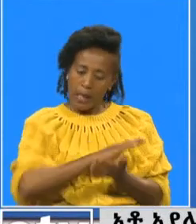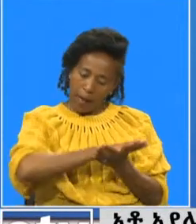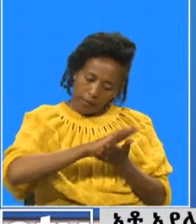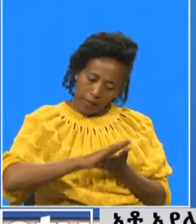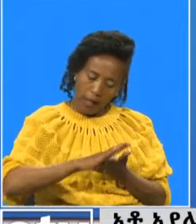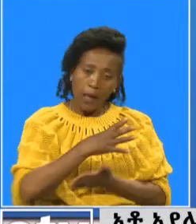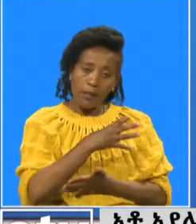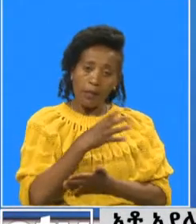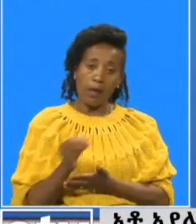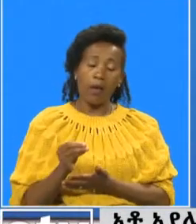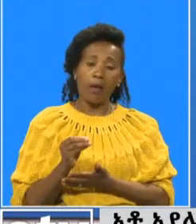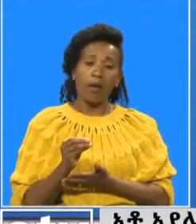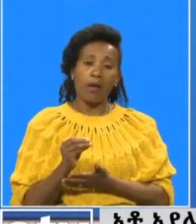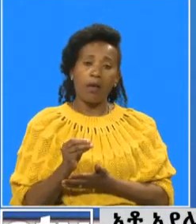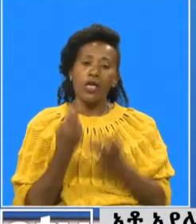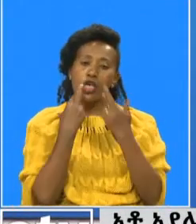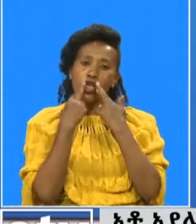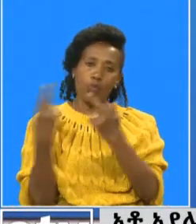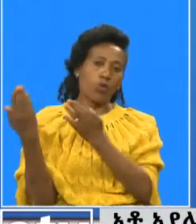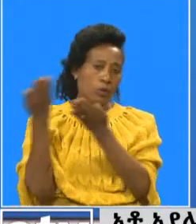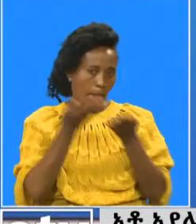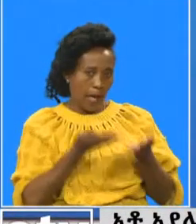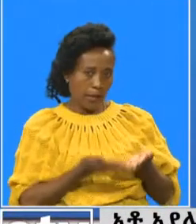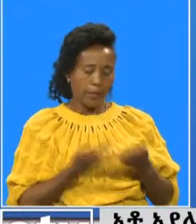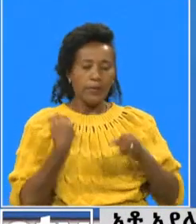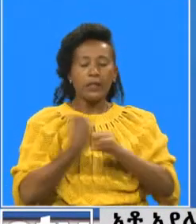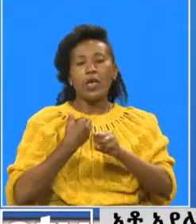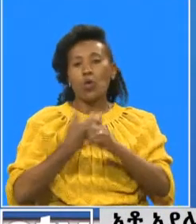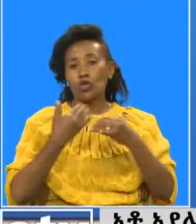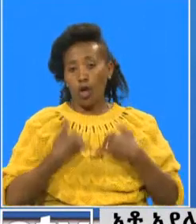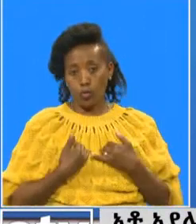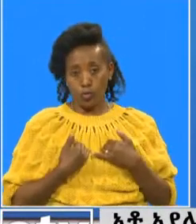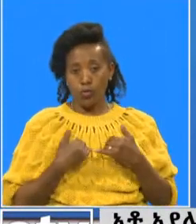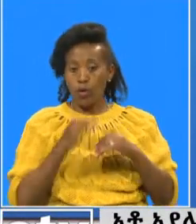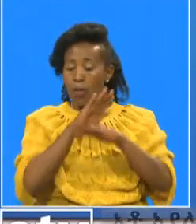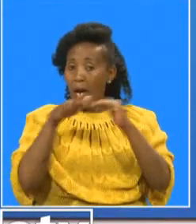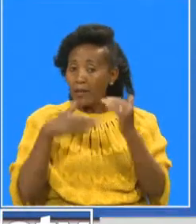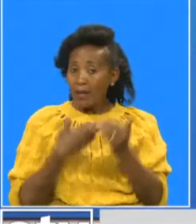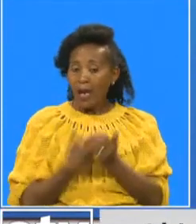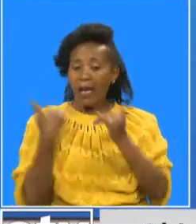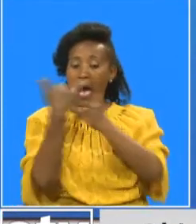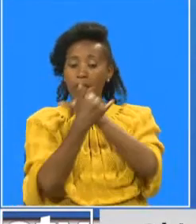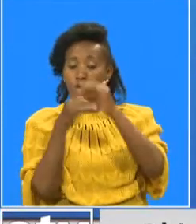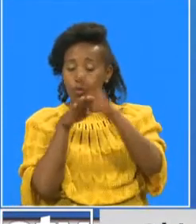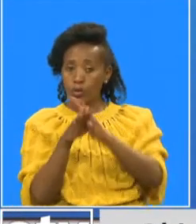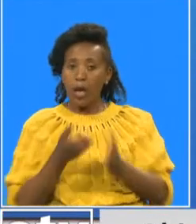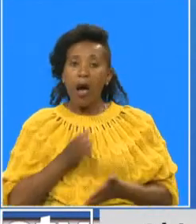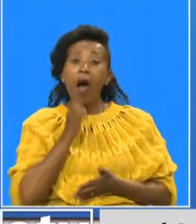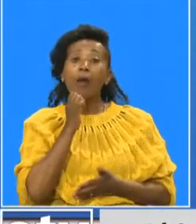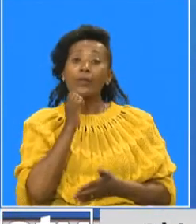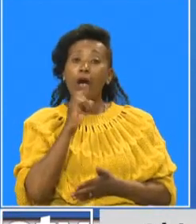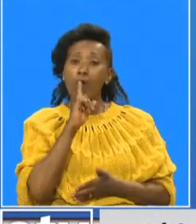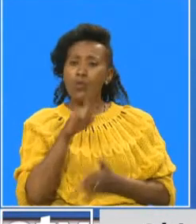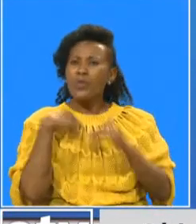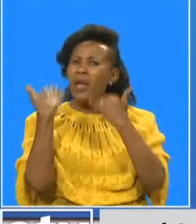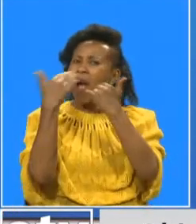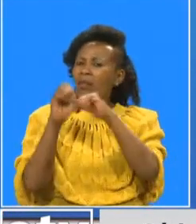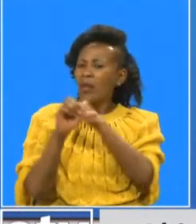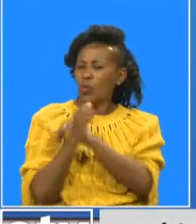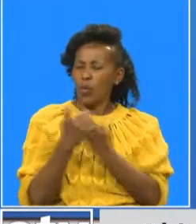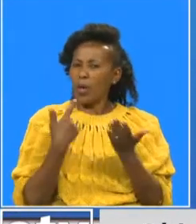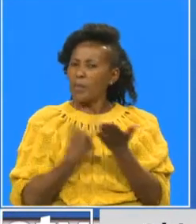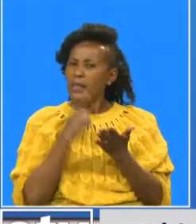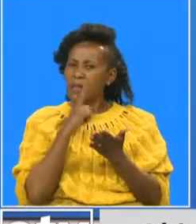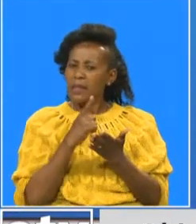የማጣራትና ሪፖርት የማቅረብ ስራዎች አሉና አጠቃላይ በሀገሪቷ ውስጥ ባለሀብቱ ምን ያክል ተጎድቷል